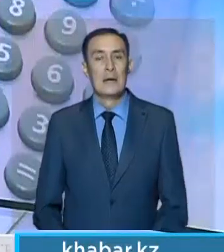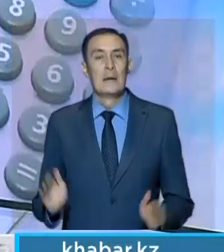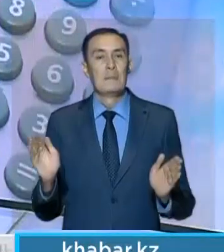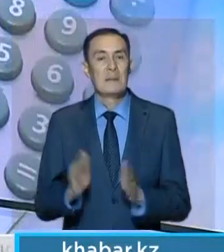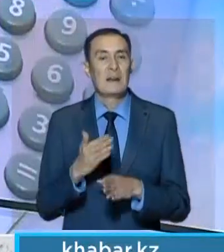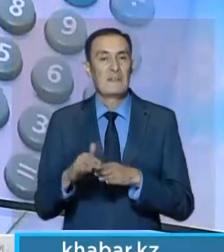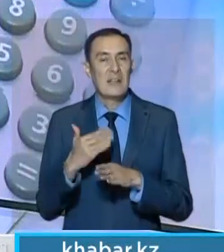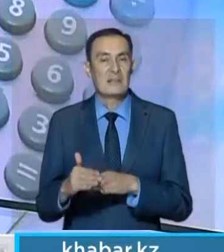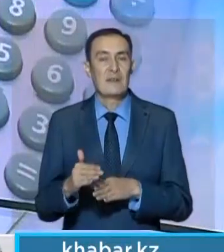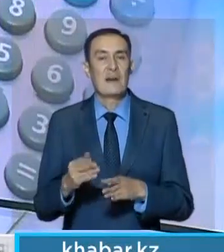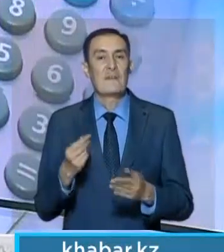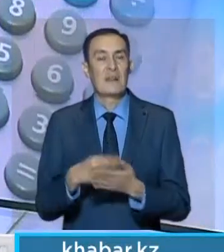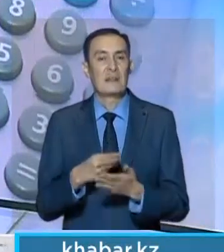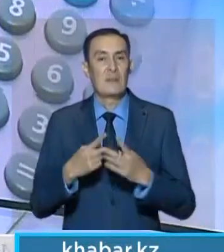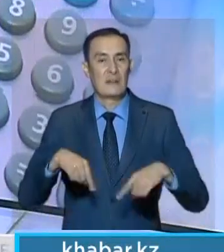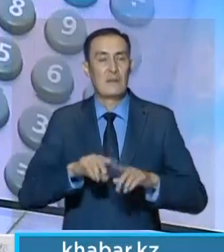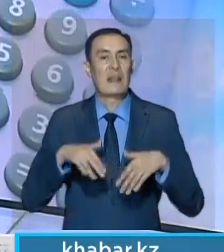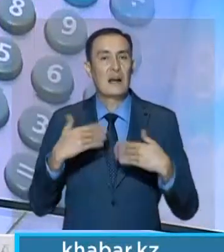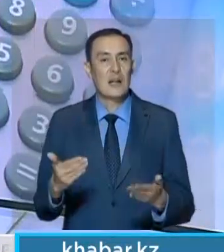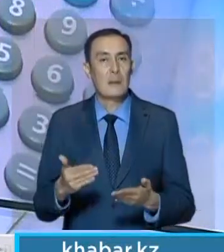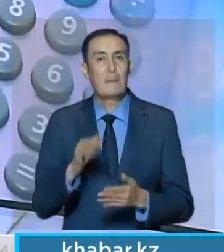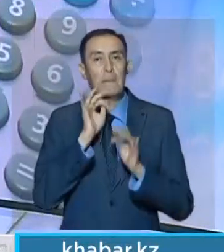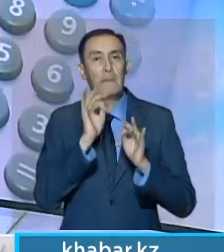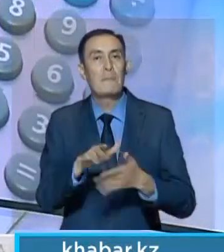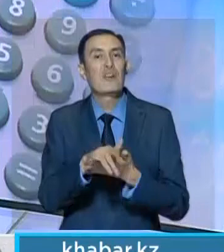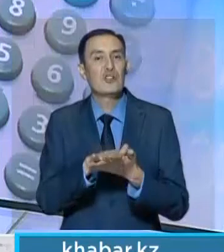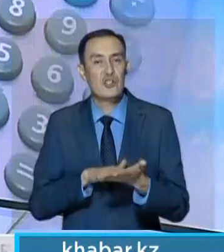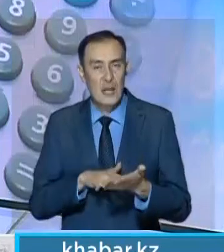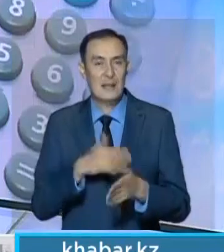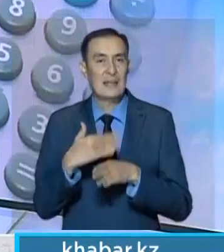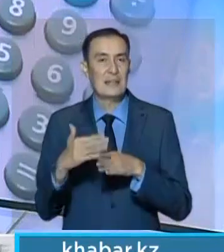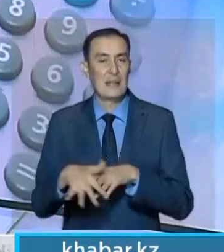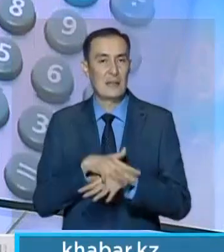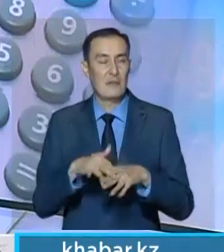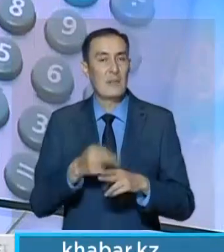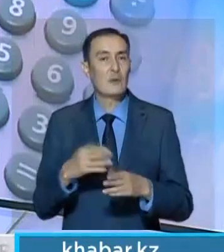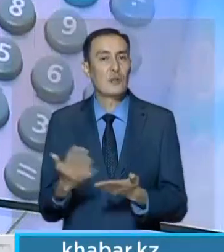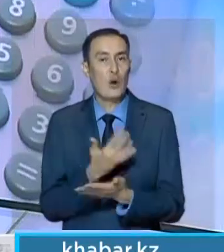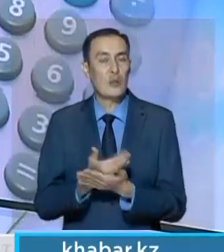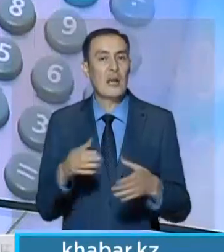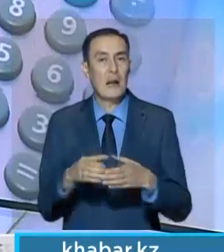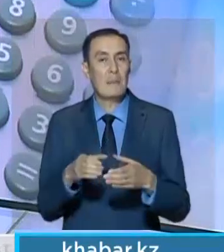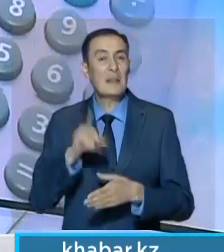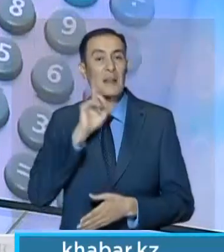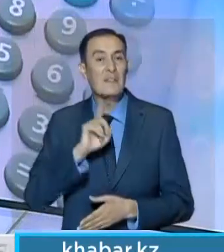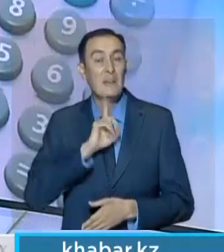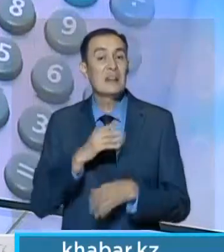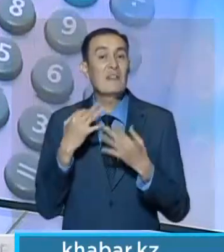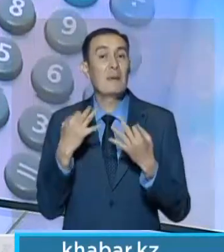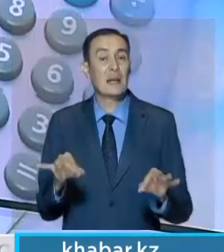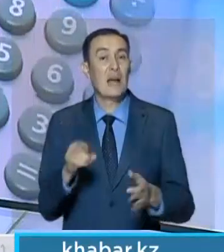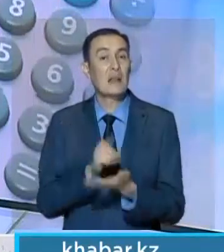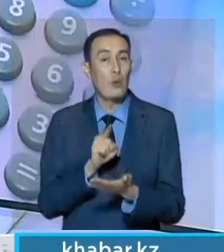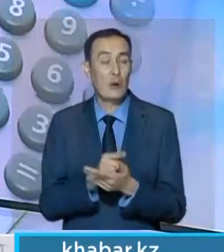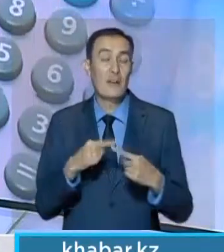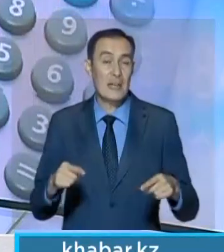Микрофинансовым и коллекторским организациям предлагают прощать кредиты населению. Для этого доходы компании на время освободят от налогов.